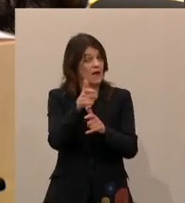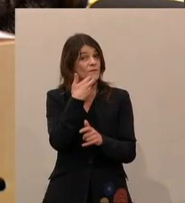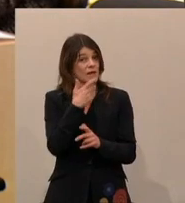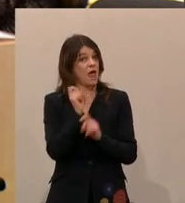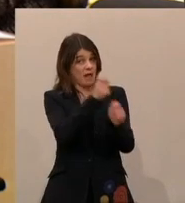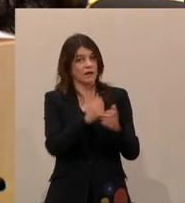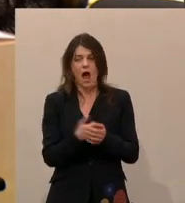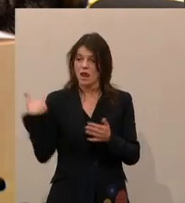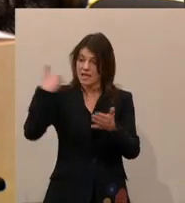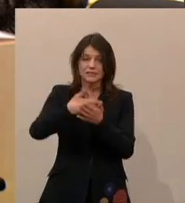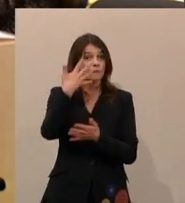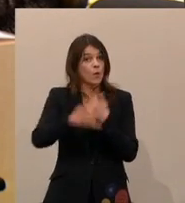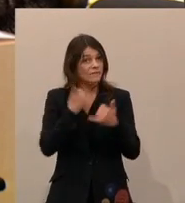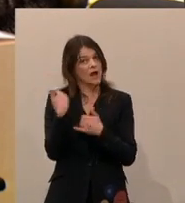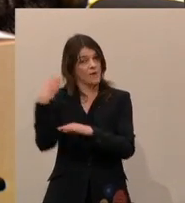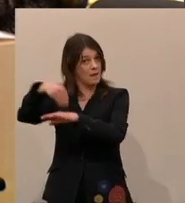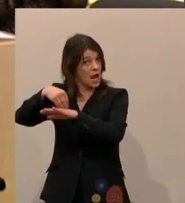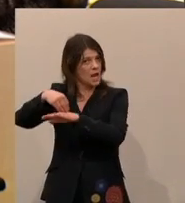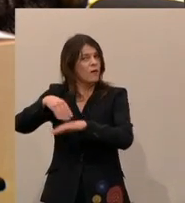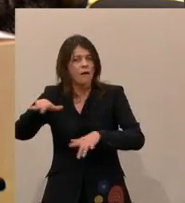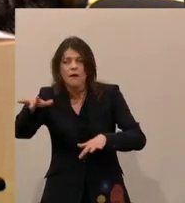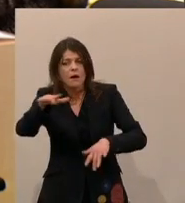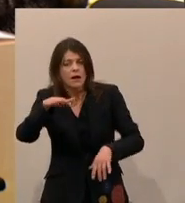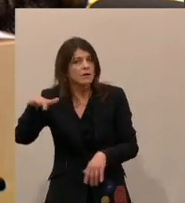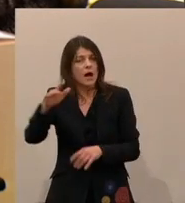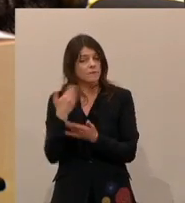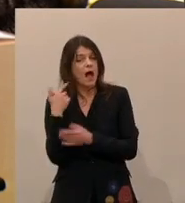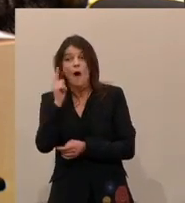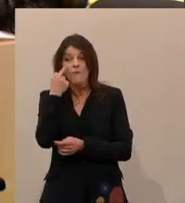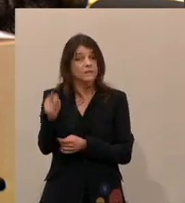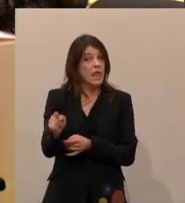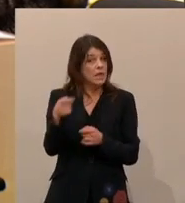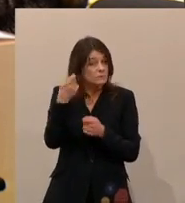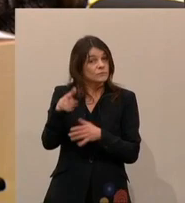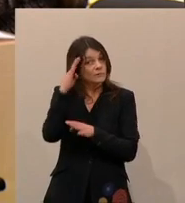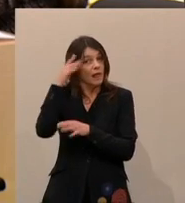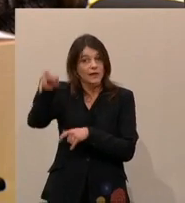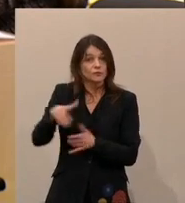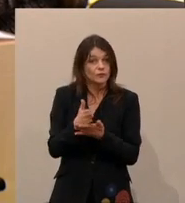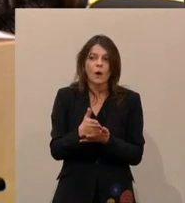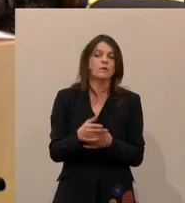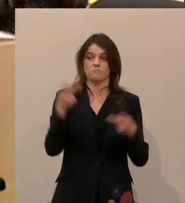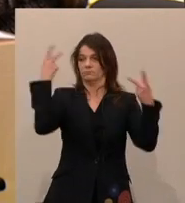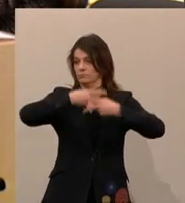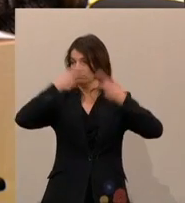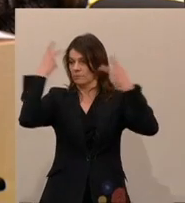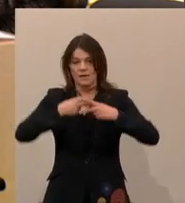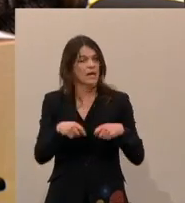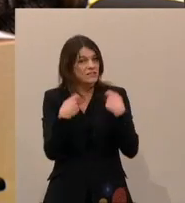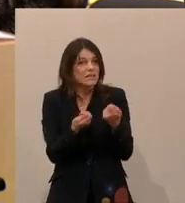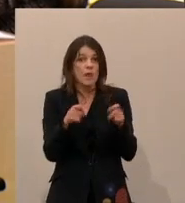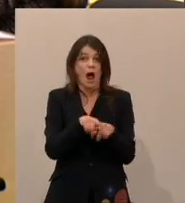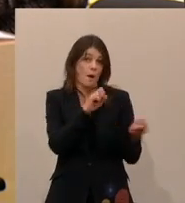beantragt, in den letzten 5 Jahren gemeldet wurde, ob es dort irgendwelche Auffälligkeiten gegeben hat. Und natürlich gibt es auch